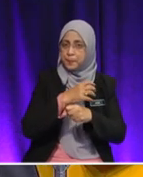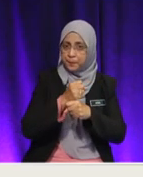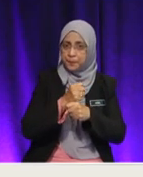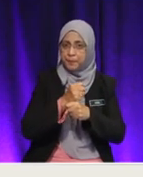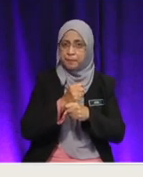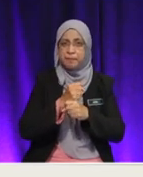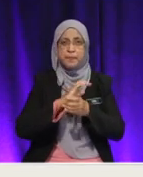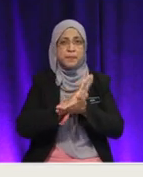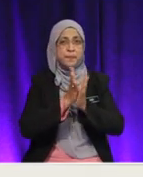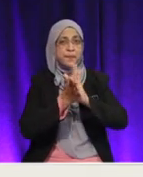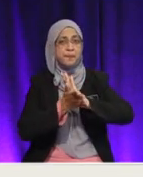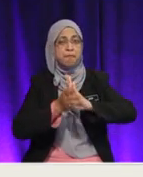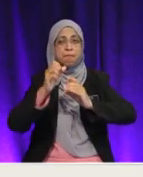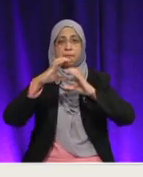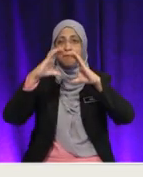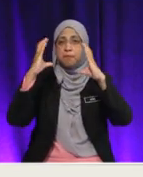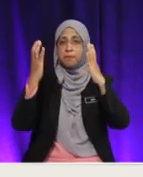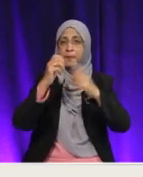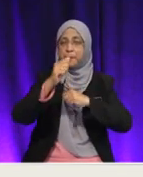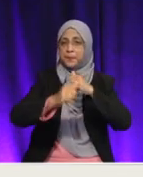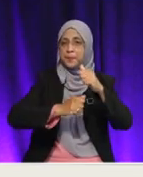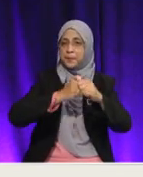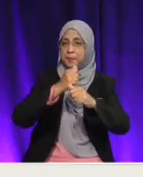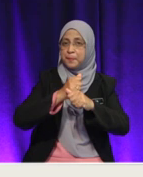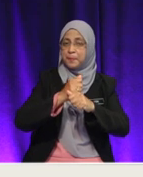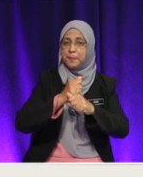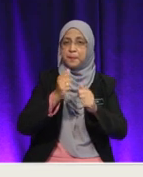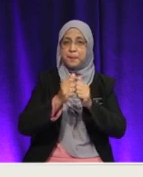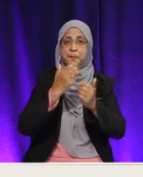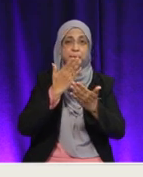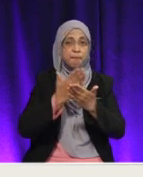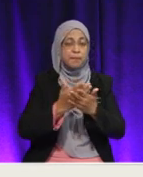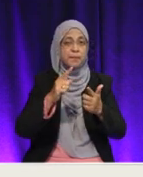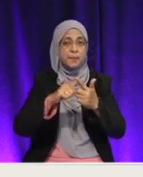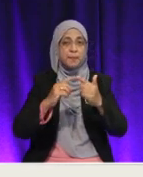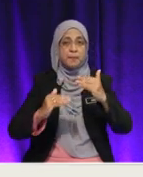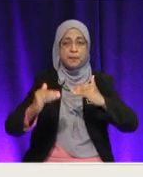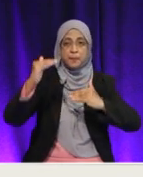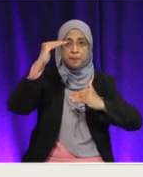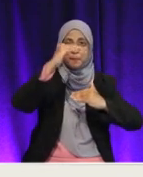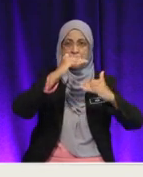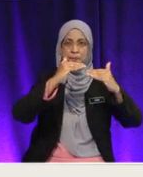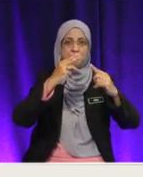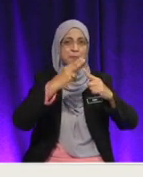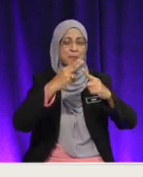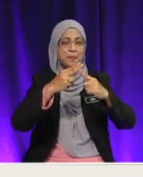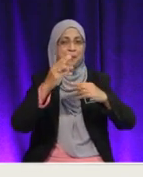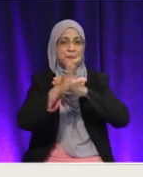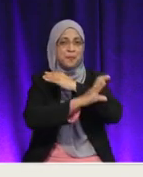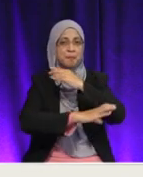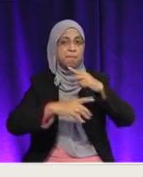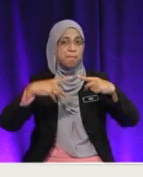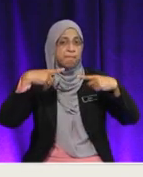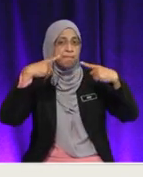alam sekitar yang kedua kita dapat membangun dan memartabatkan nama negara dengan melaksanakan